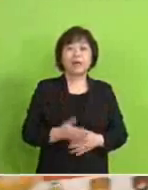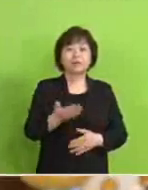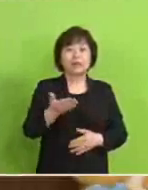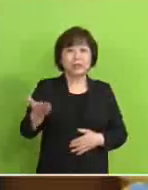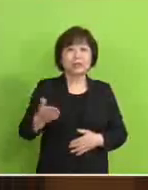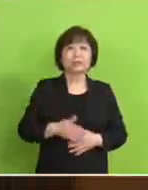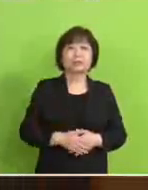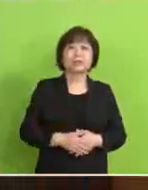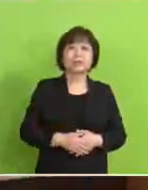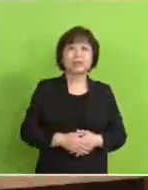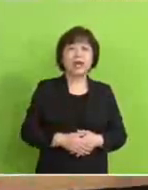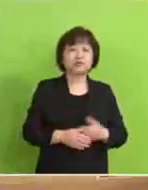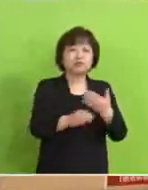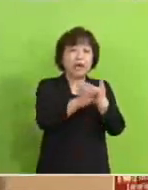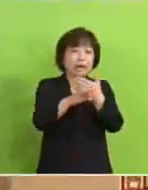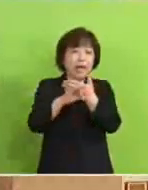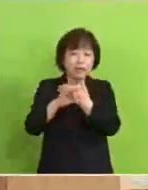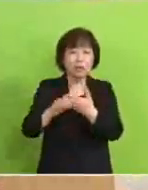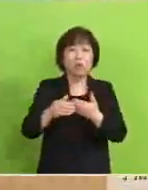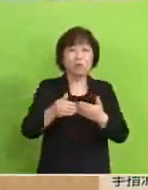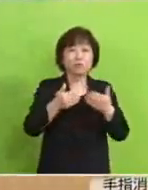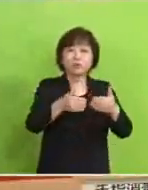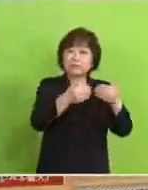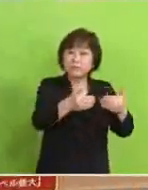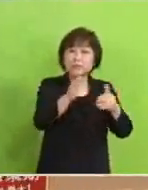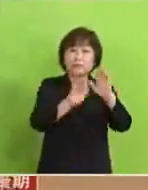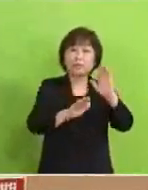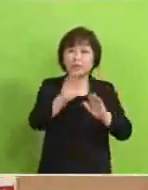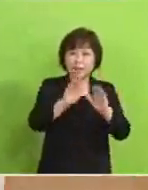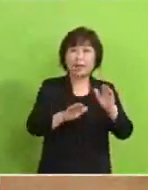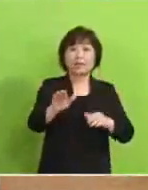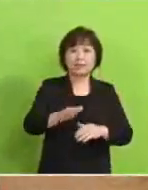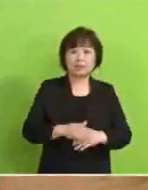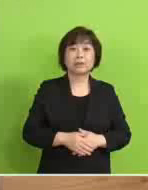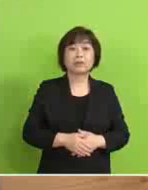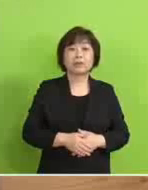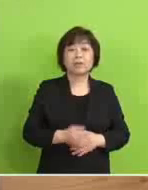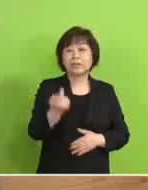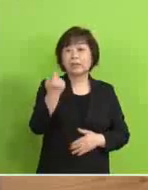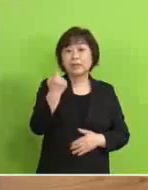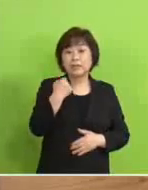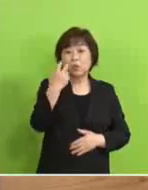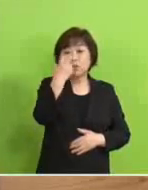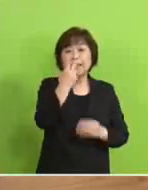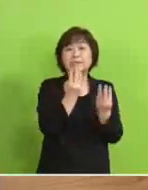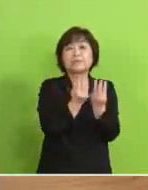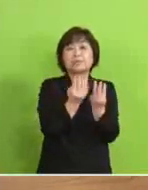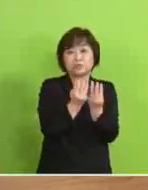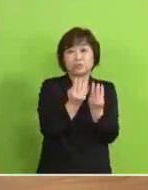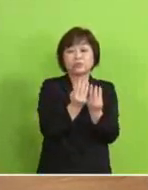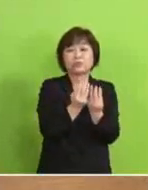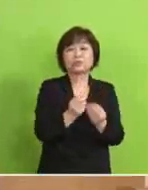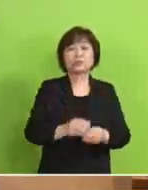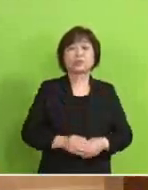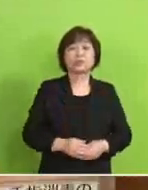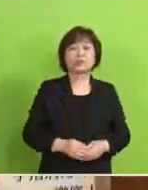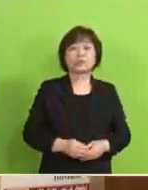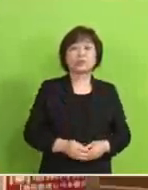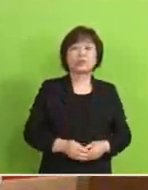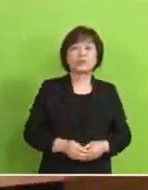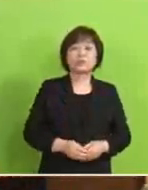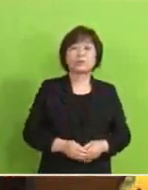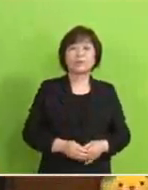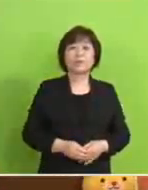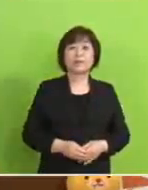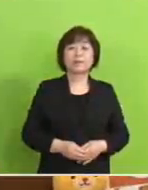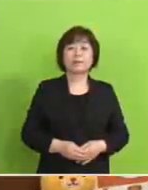次に各事例の進捗状況でございますが、昨日のまず検査数でございます。